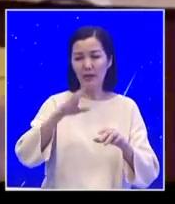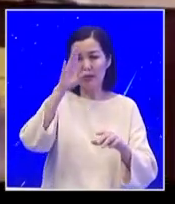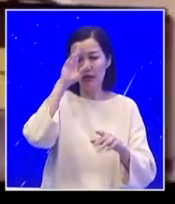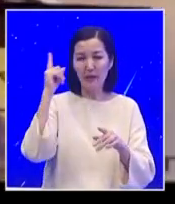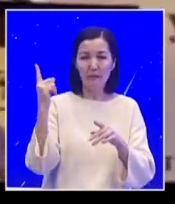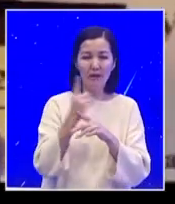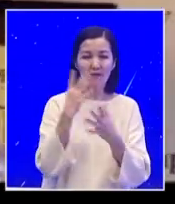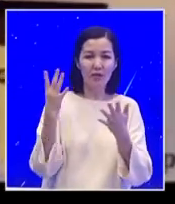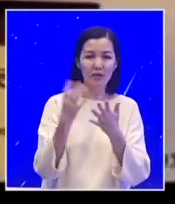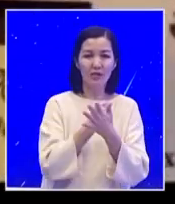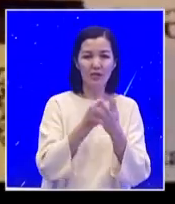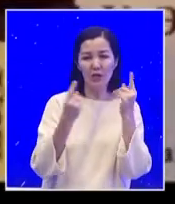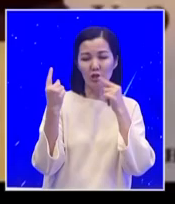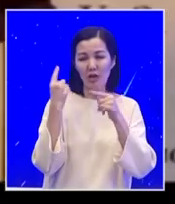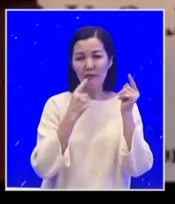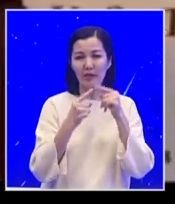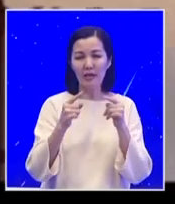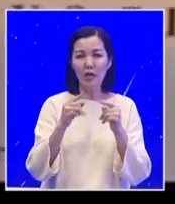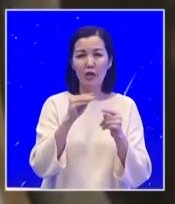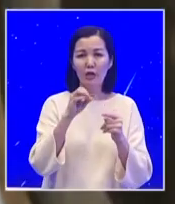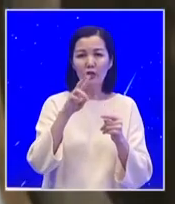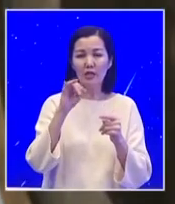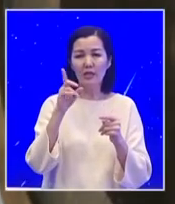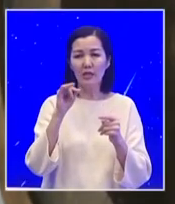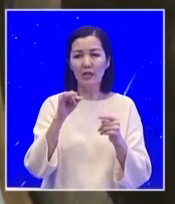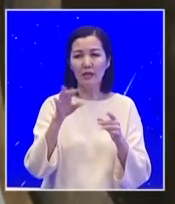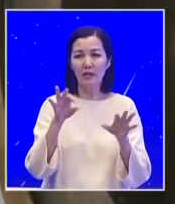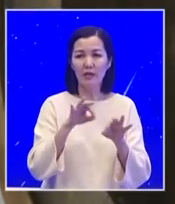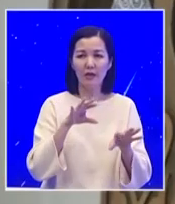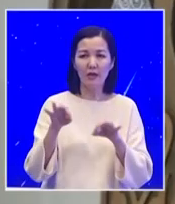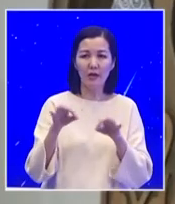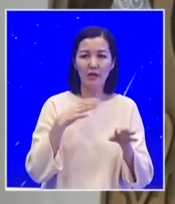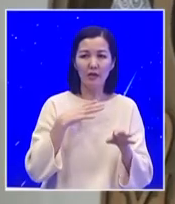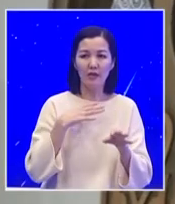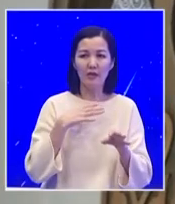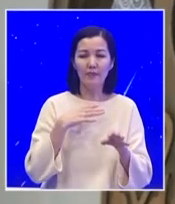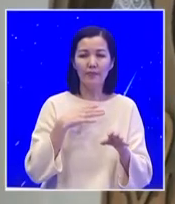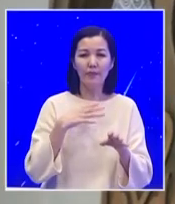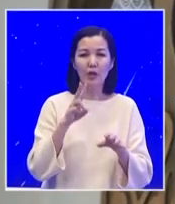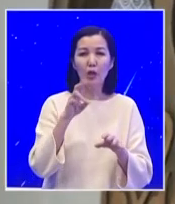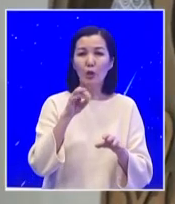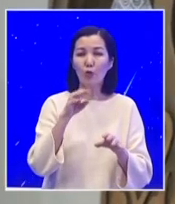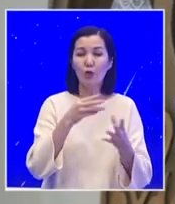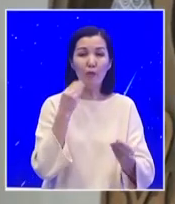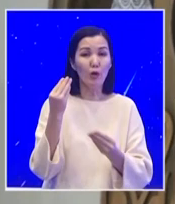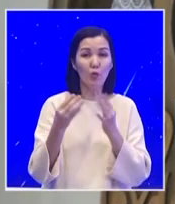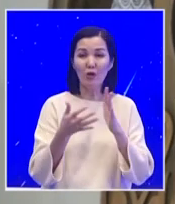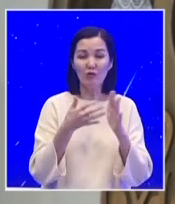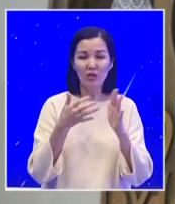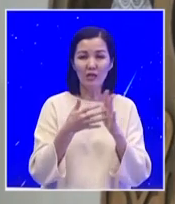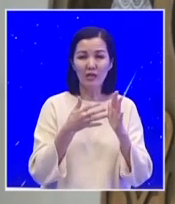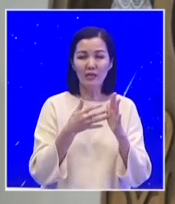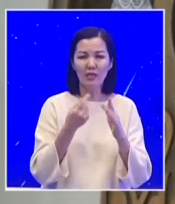алғашқы жетістіктерін шығармада қазақтың жетігенін жеткізеді. Бұл шығарманы тек нотамен ойнау жеткіліксіз. Бұл шығарманы